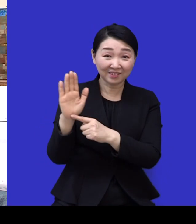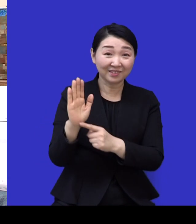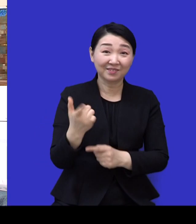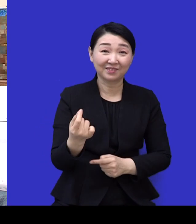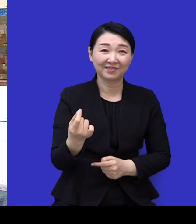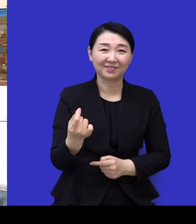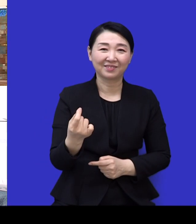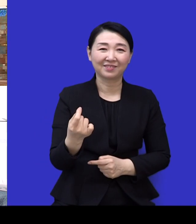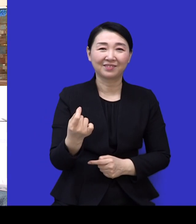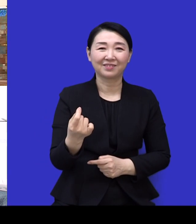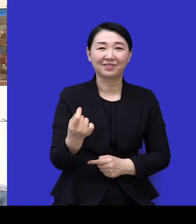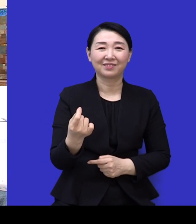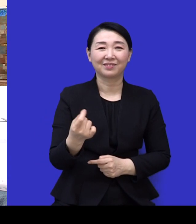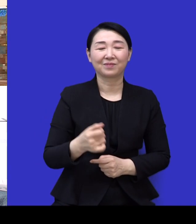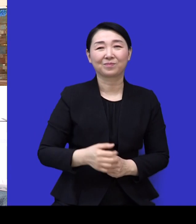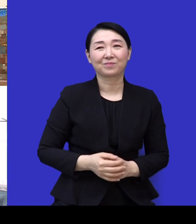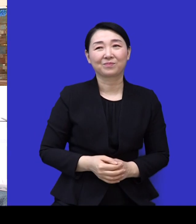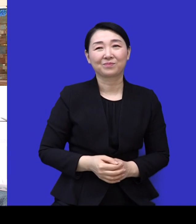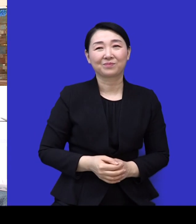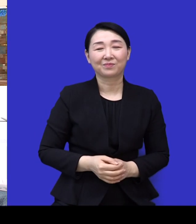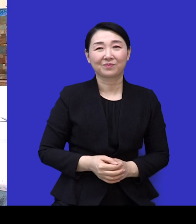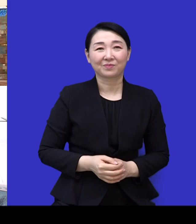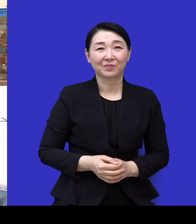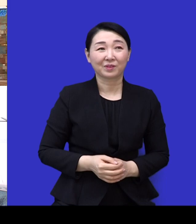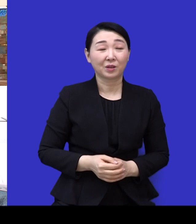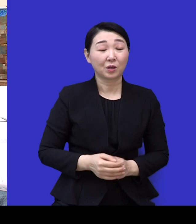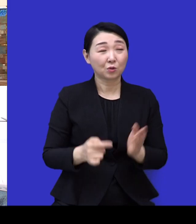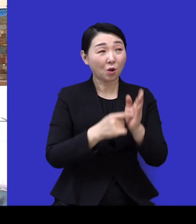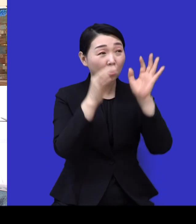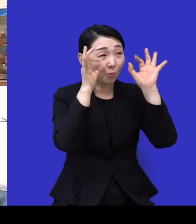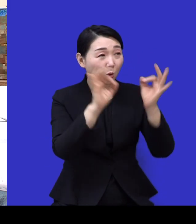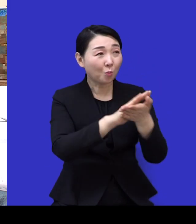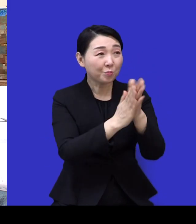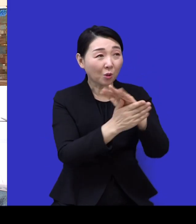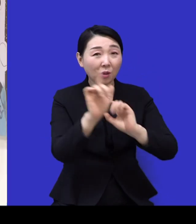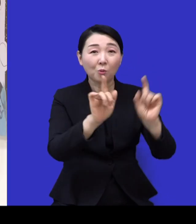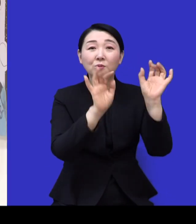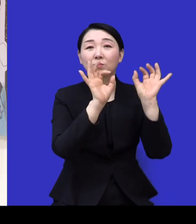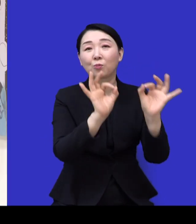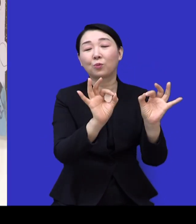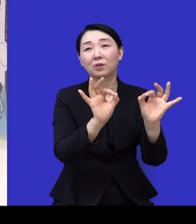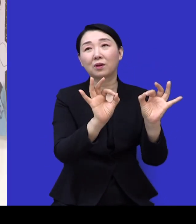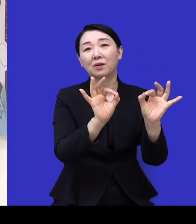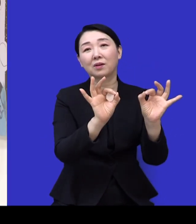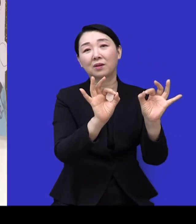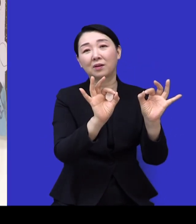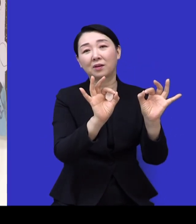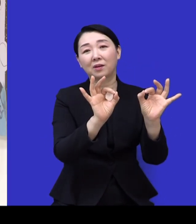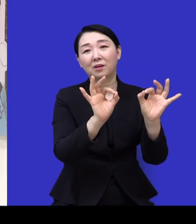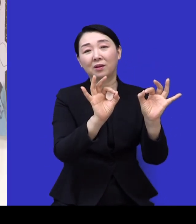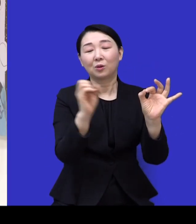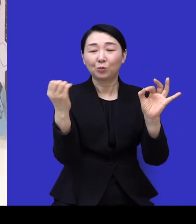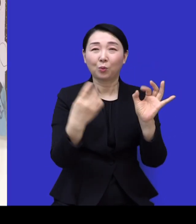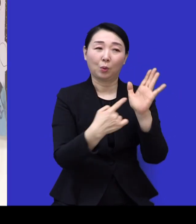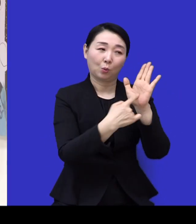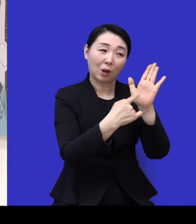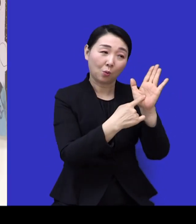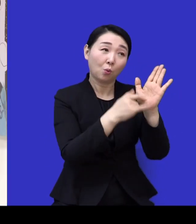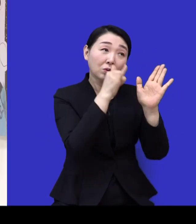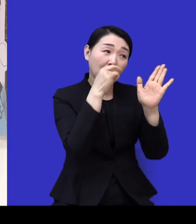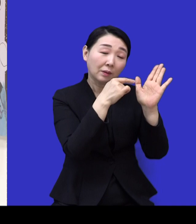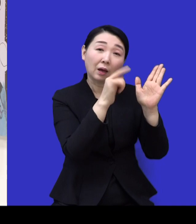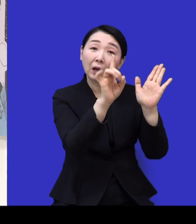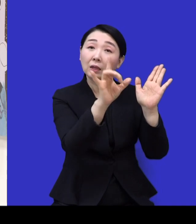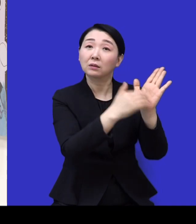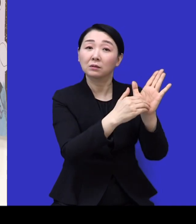그러니까 그런 일들이 너무 많았고 예. 더 나가서는 그러니까 이 광고 하나 세웠는데 광고 하나